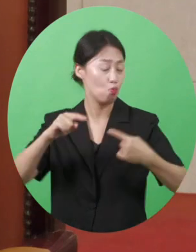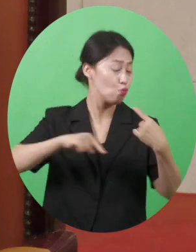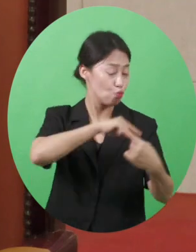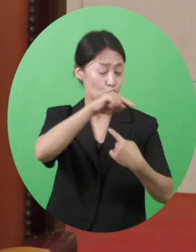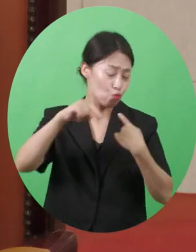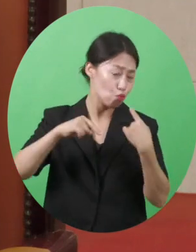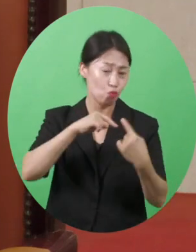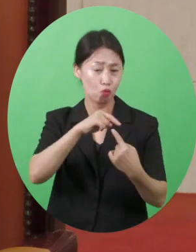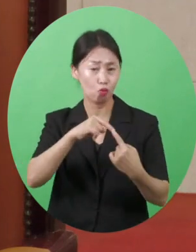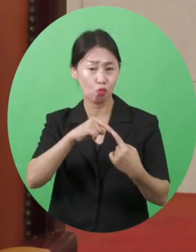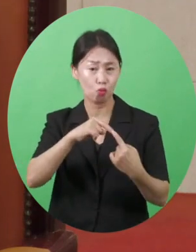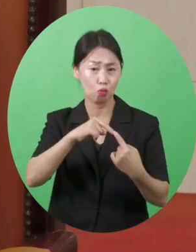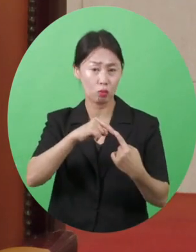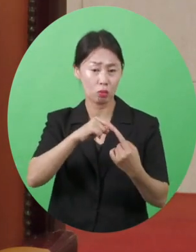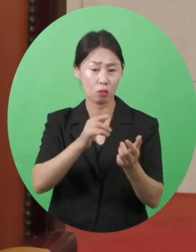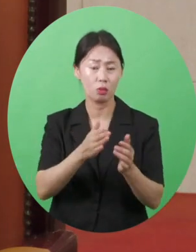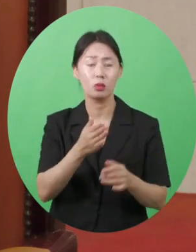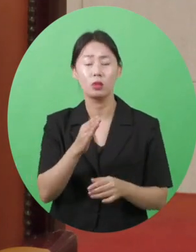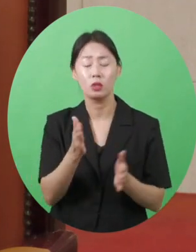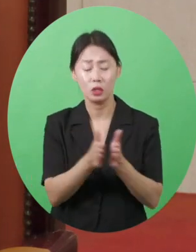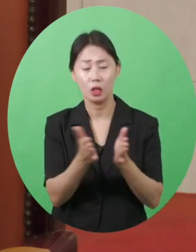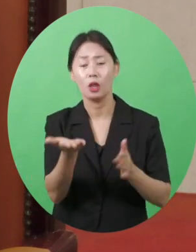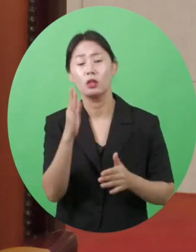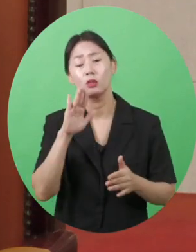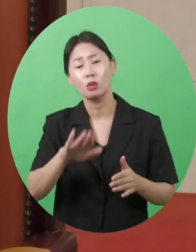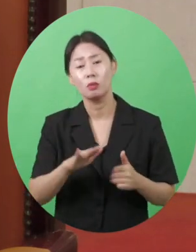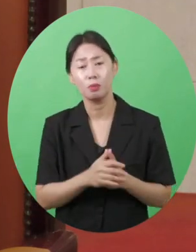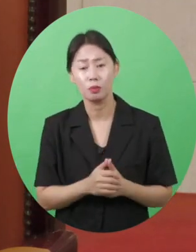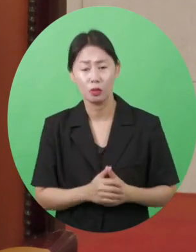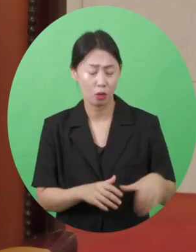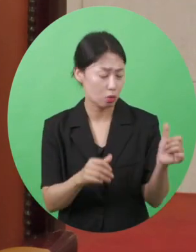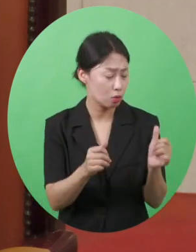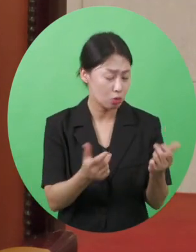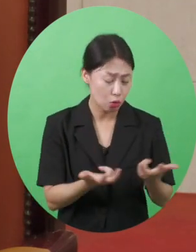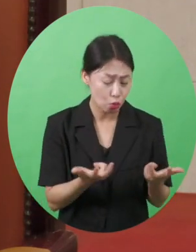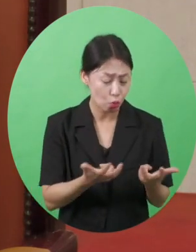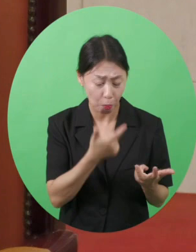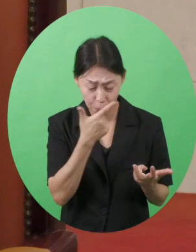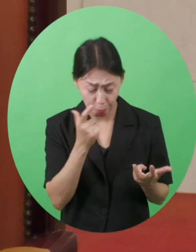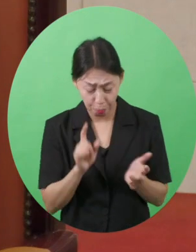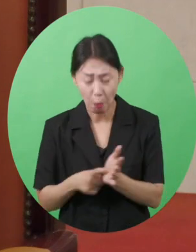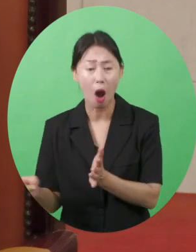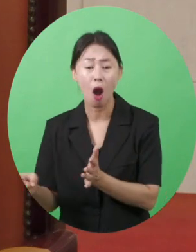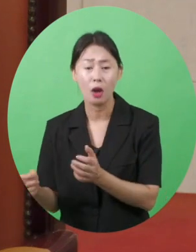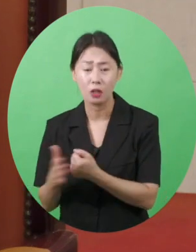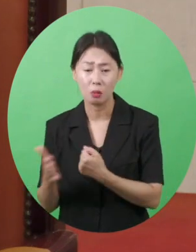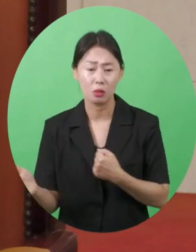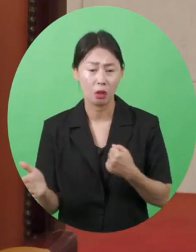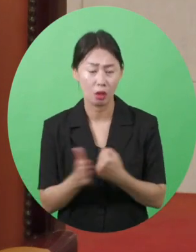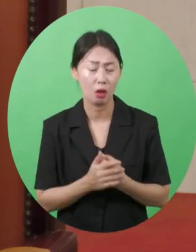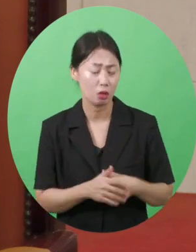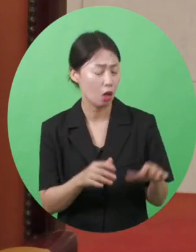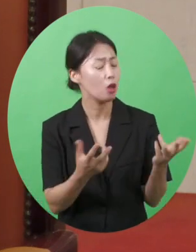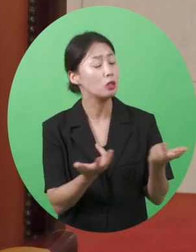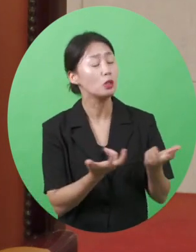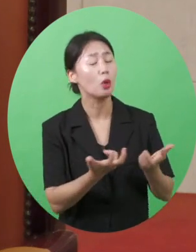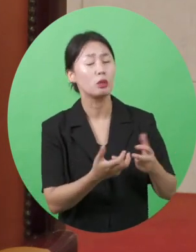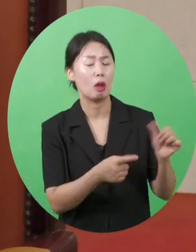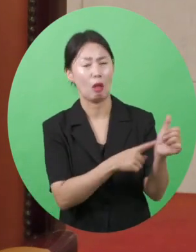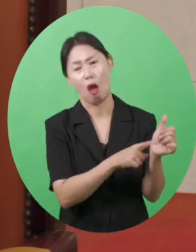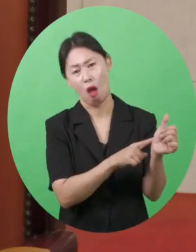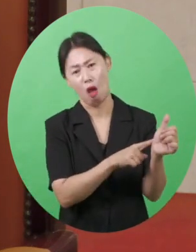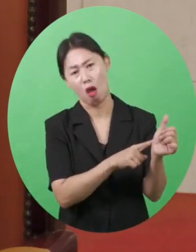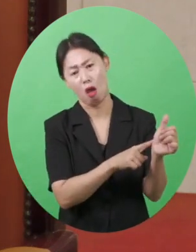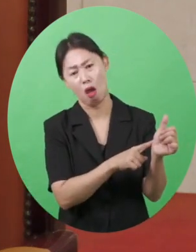운영을 통해서 우리에게 위탁을 받았는데 현재는 직원의 한계에 의해서 동일 성인 직원들이 다